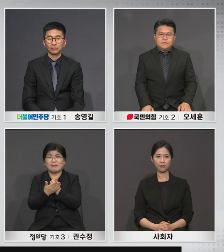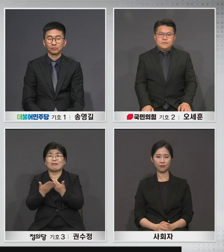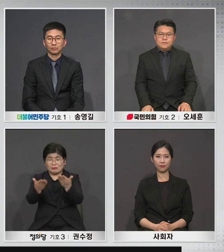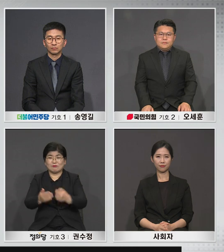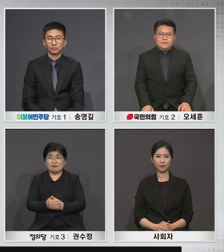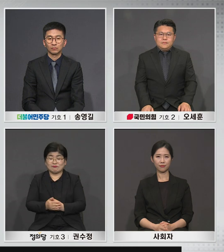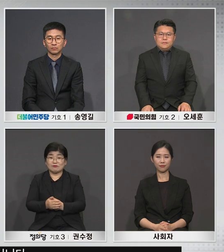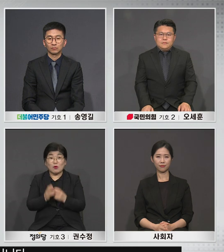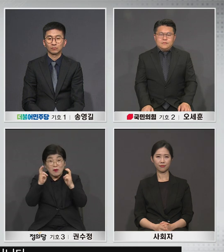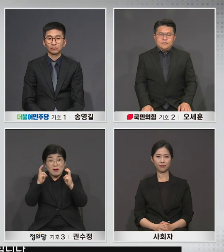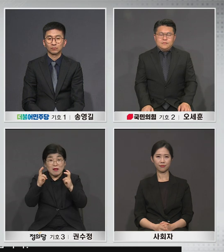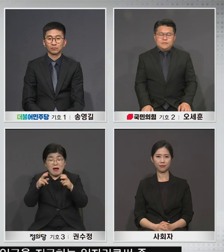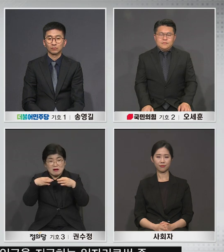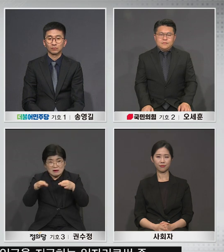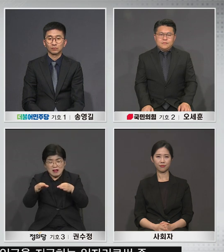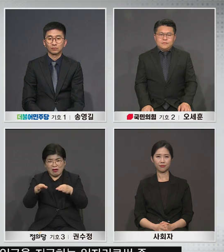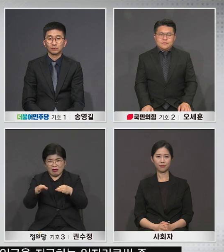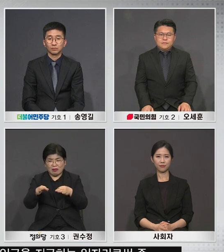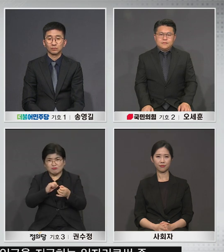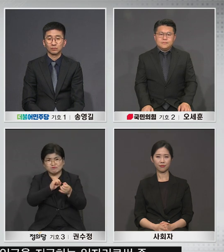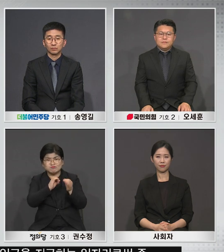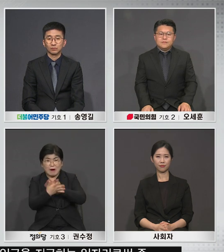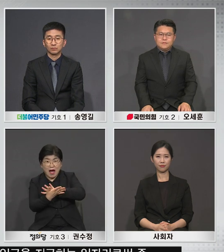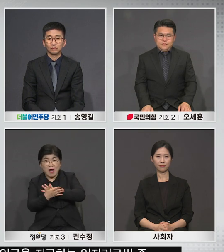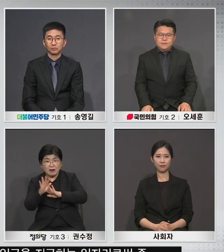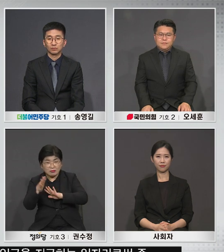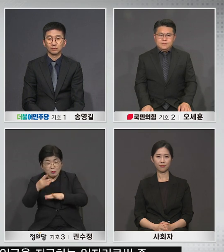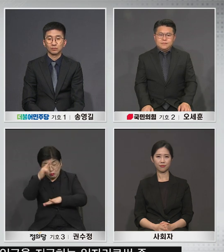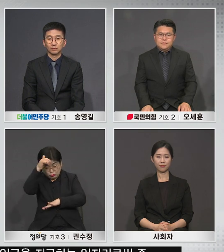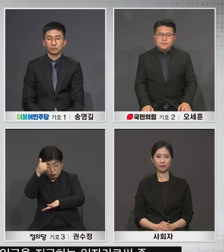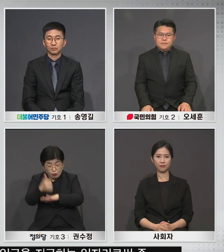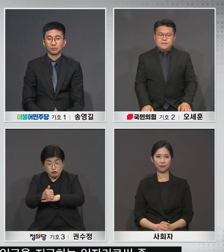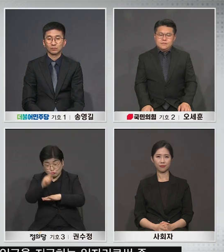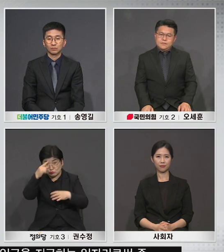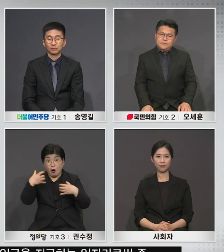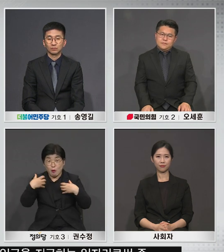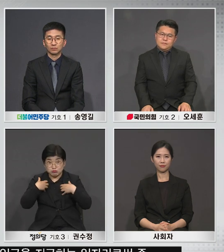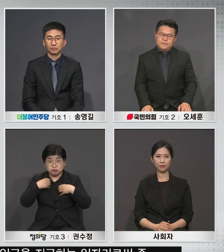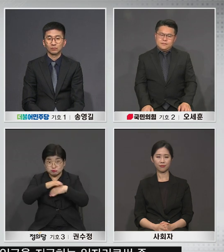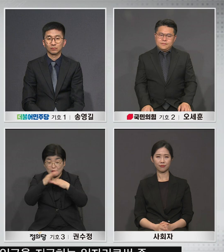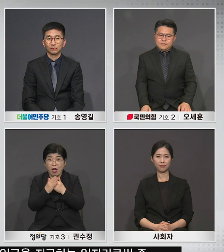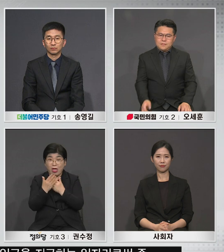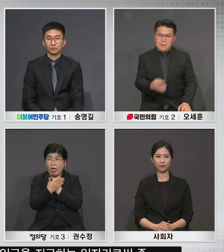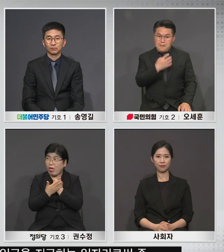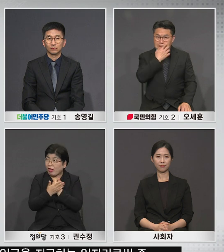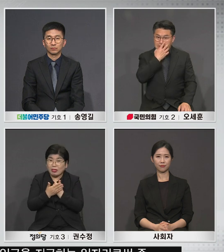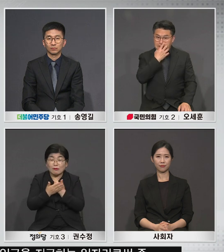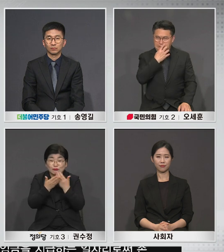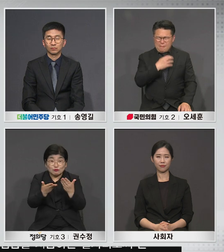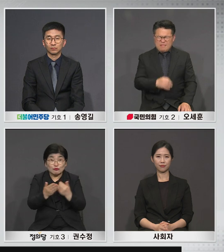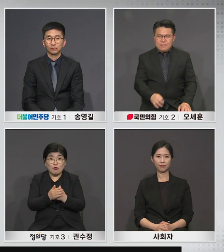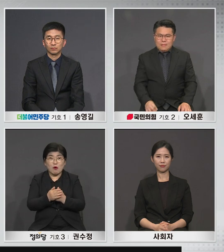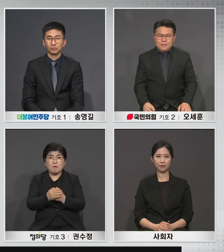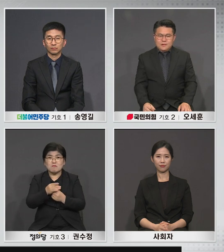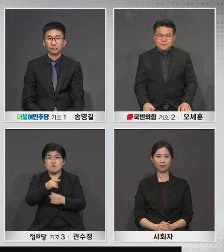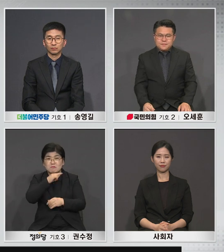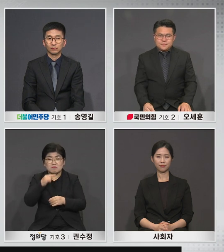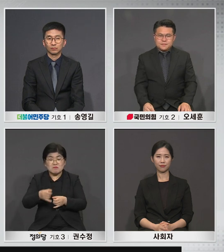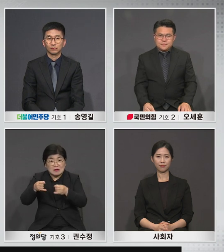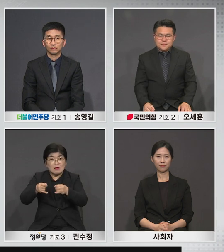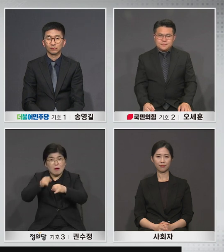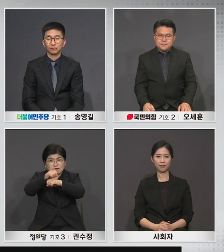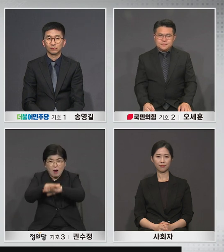부도가 나면 정부가 나서서 돈을 대주고 나중에 빚을 탕감해줬습니다. IMF 공적 자금 50조를 사신당